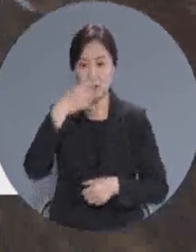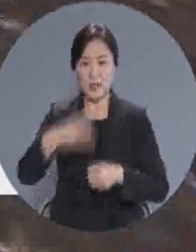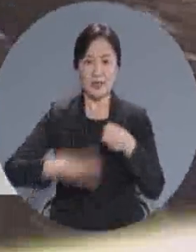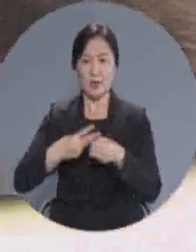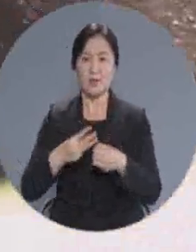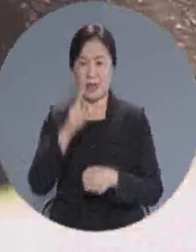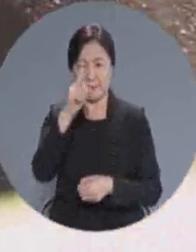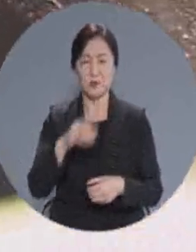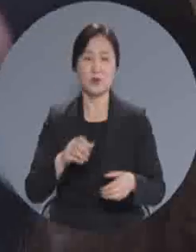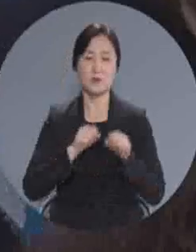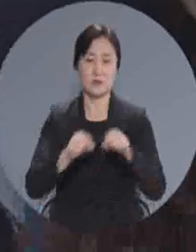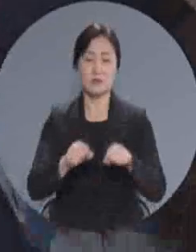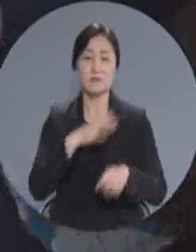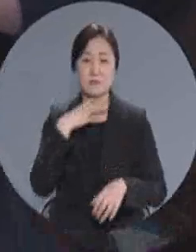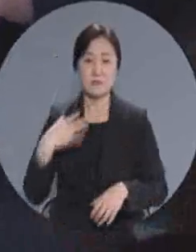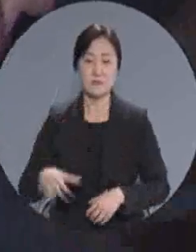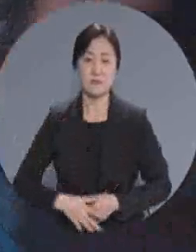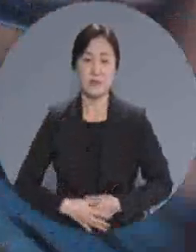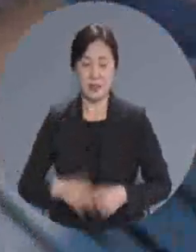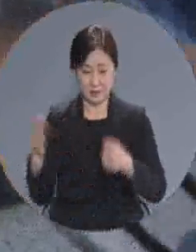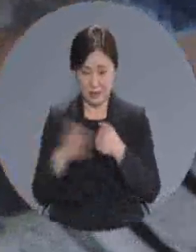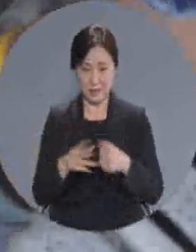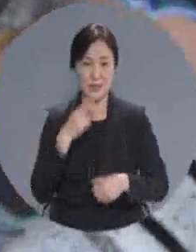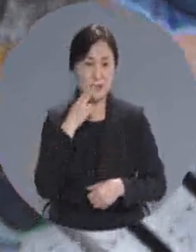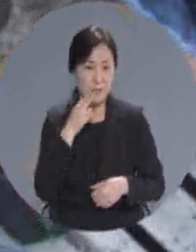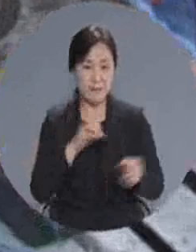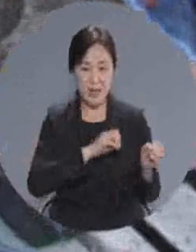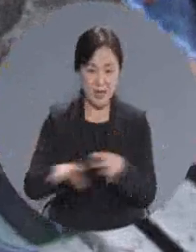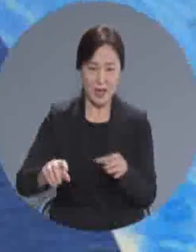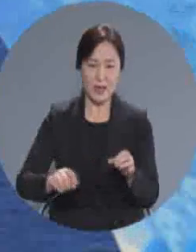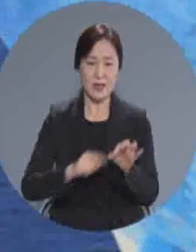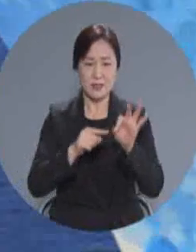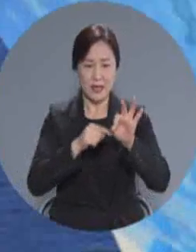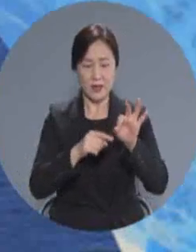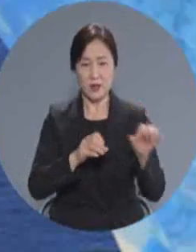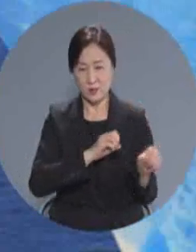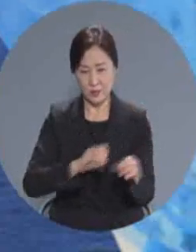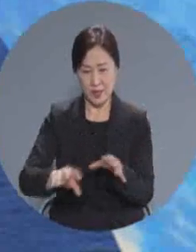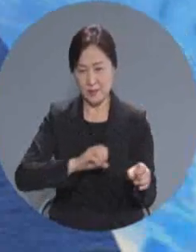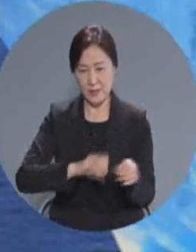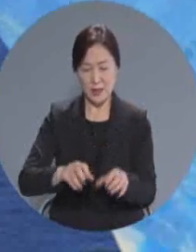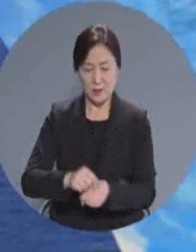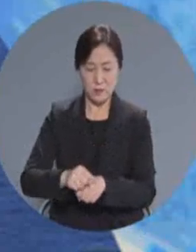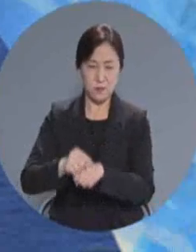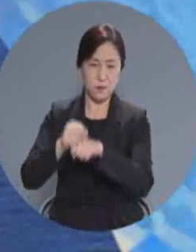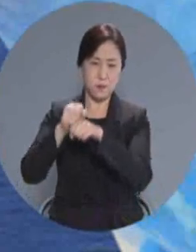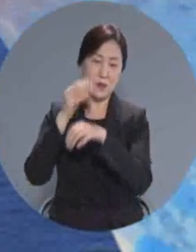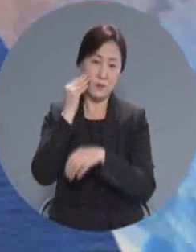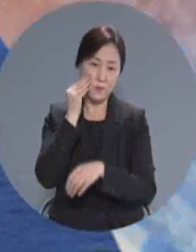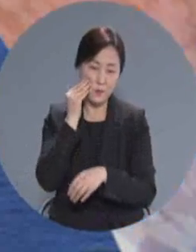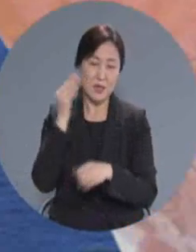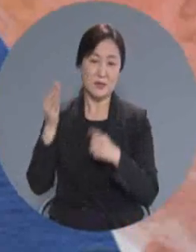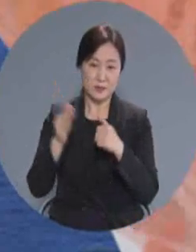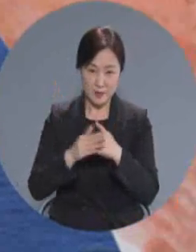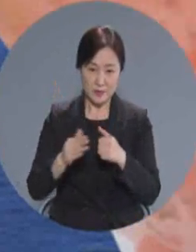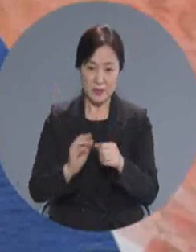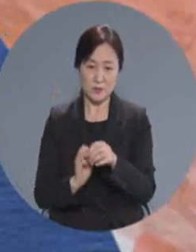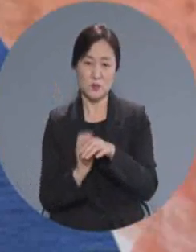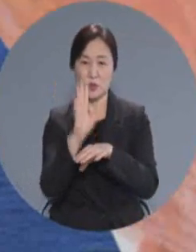청소를 하지 않았습니다. 때문에 담배꽁초와 타이어 조각 등 설비에 오랫동안 쌓여있던 각종 찌꺼기들이